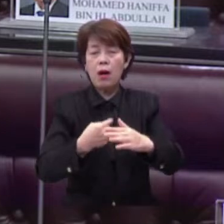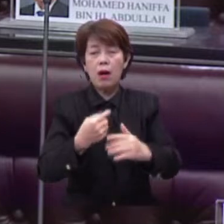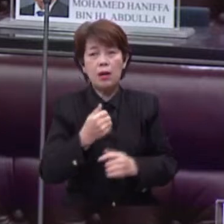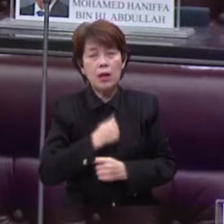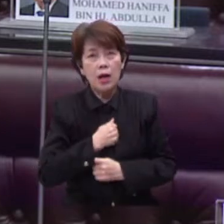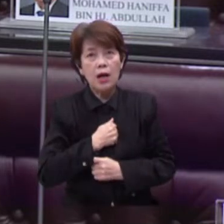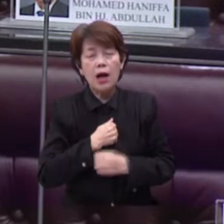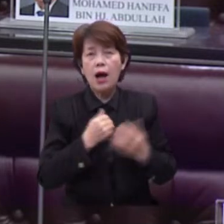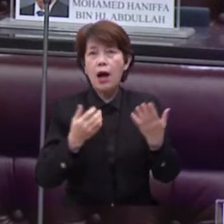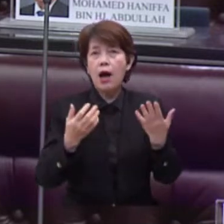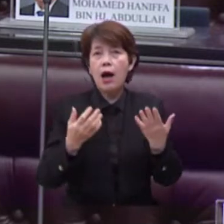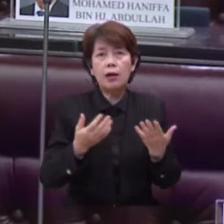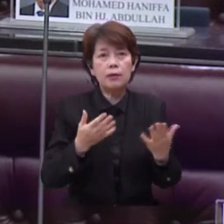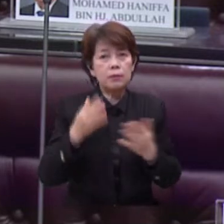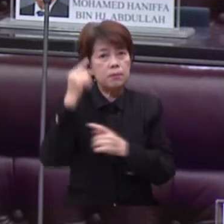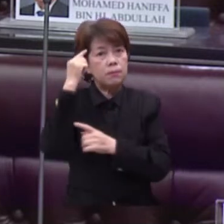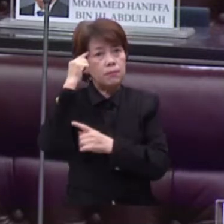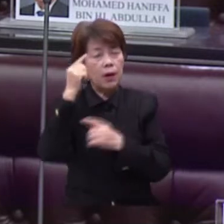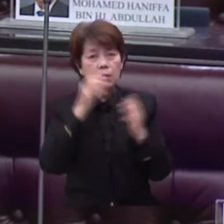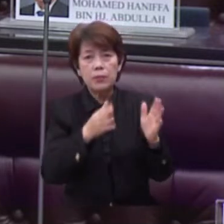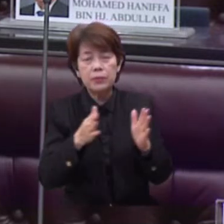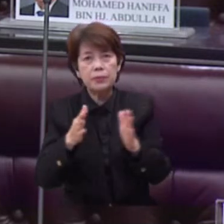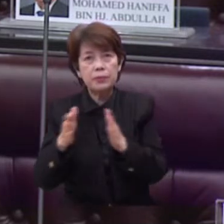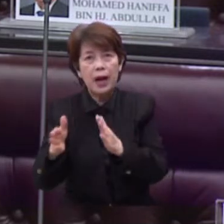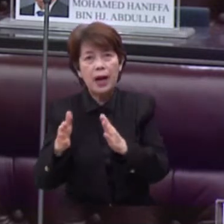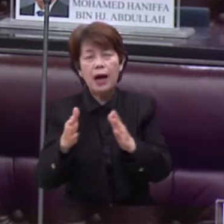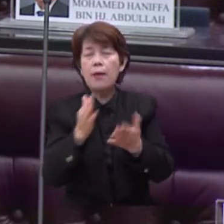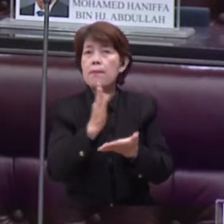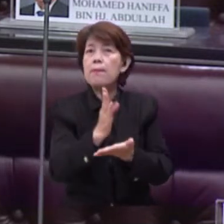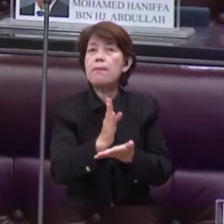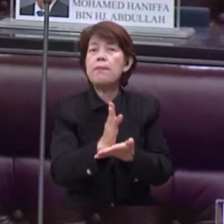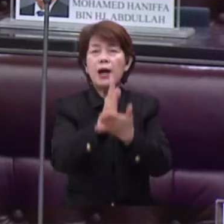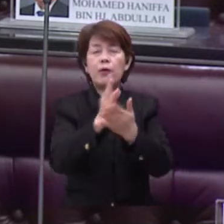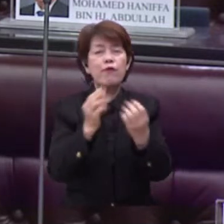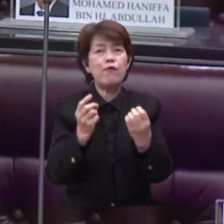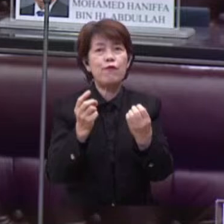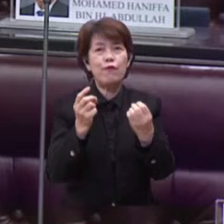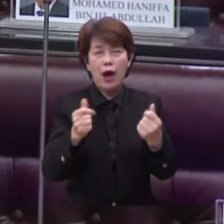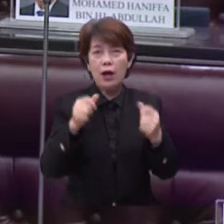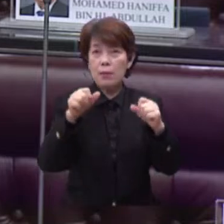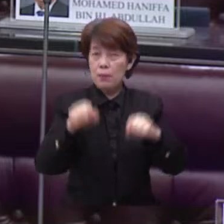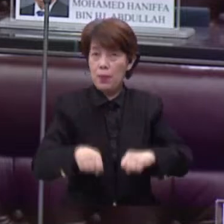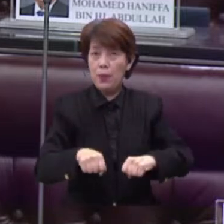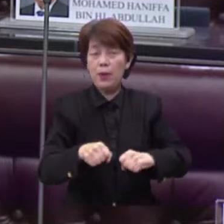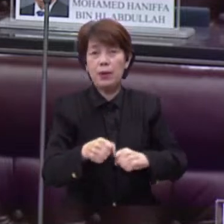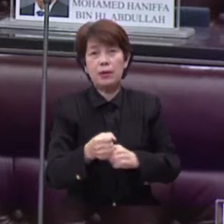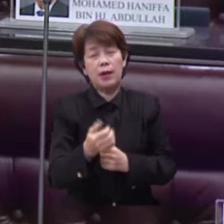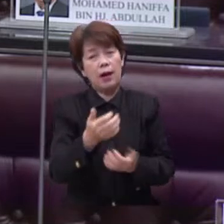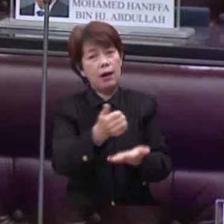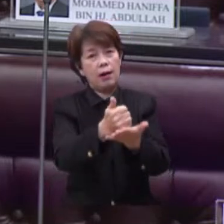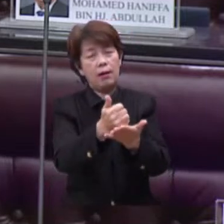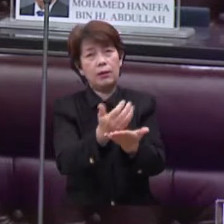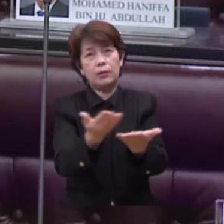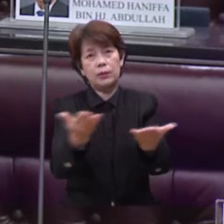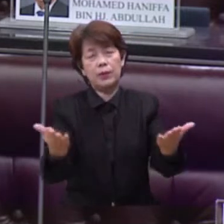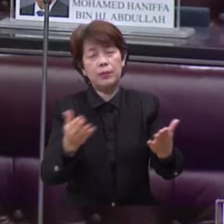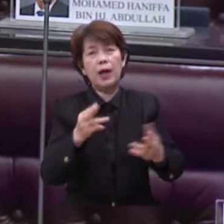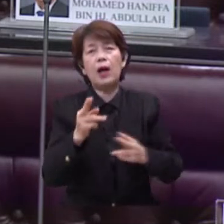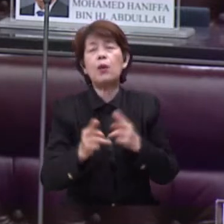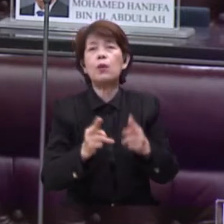mereka untuk menjernihkan diri mereka Apakah bantuan segera semoga dipermudahkan segala urusan